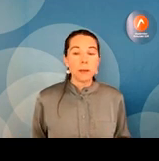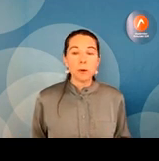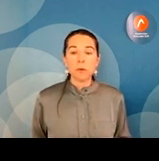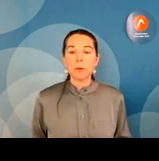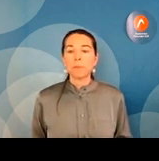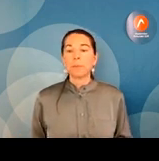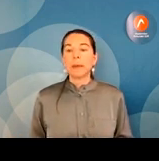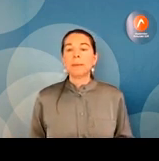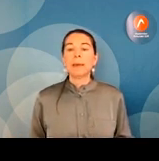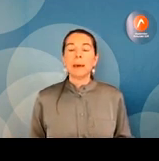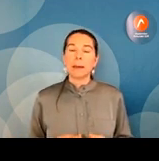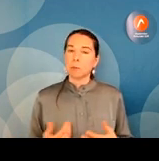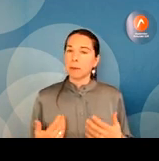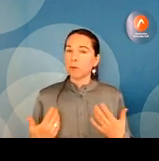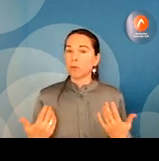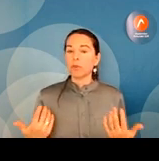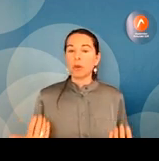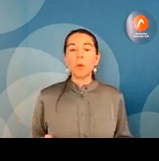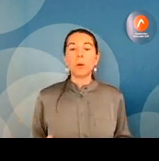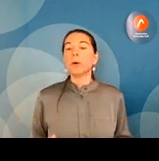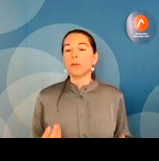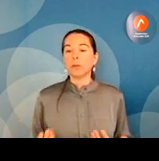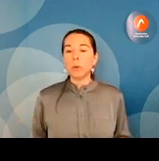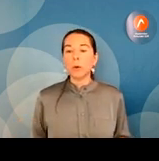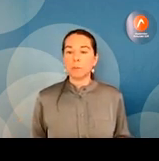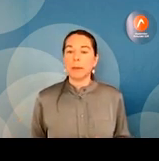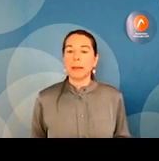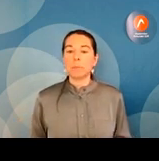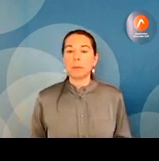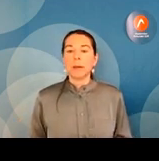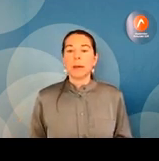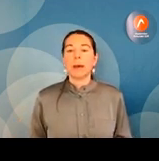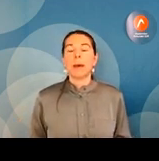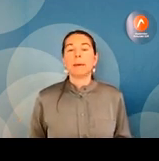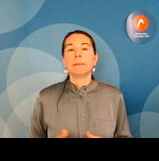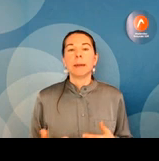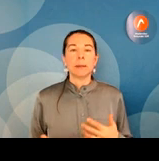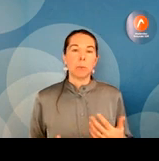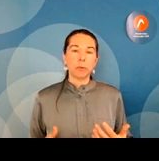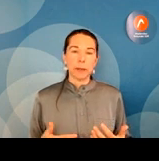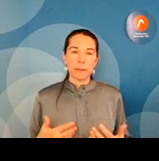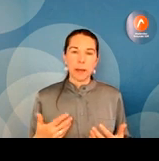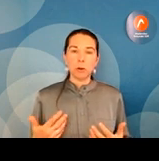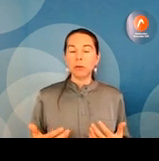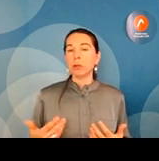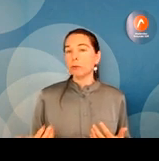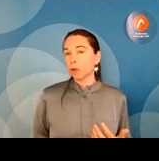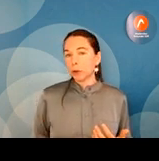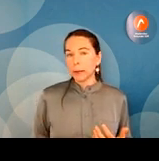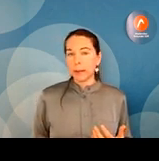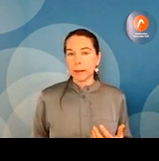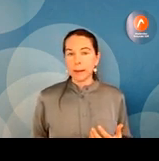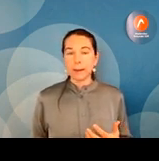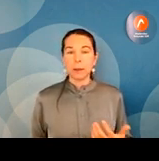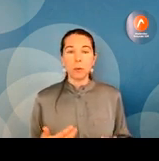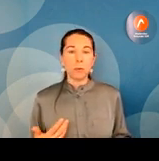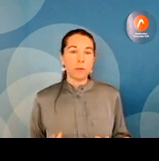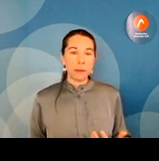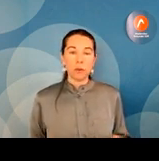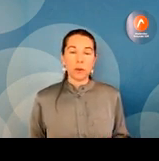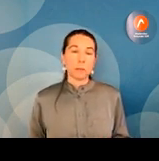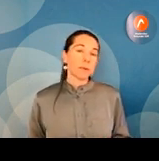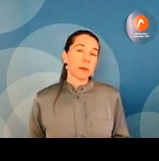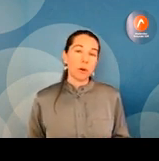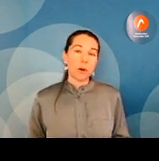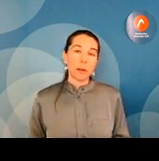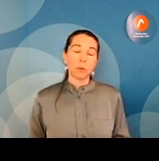runt omkring oss. Det är liksom ett sociologiskt begrepp där det liksom oftast är underförstådda regler kring hur